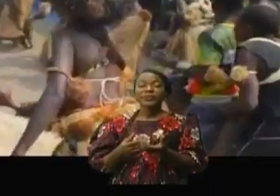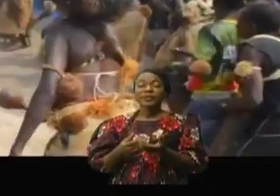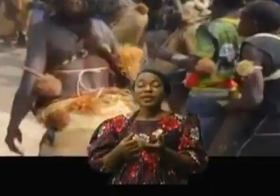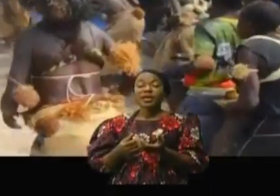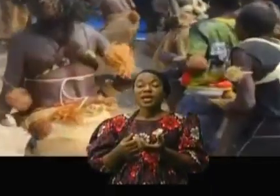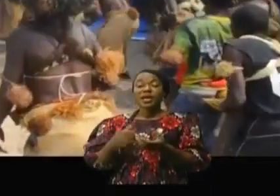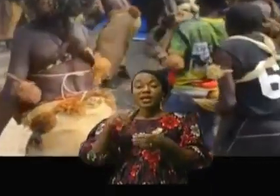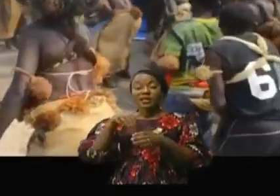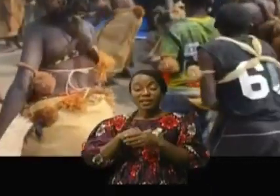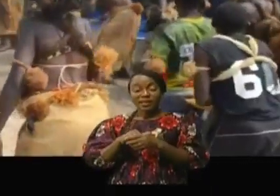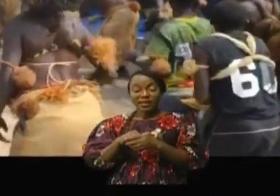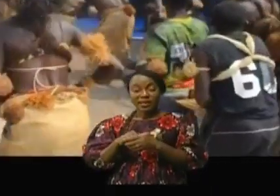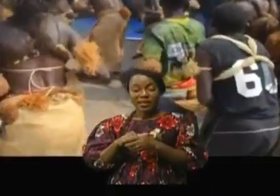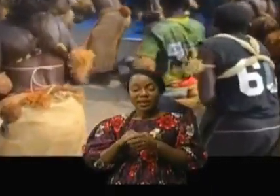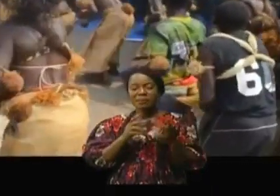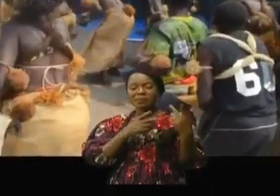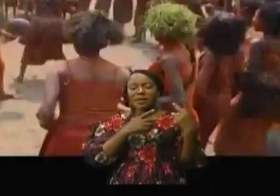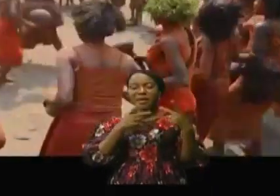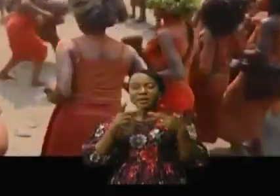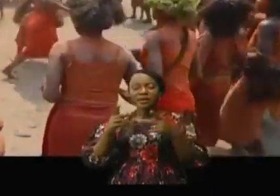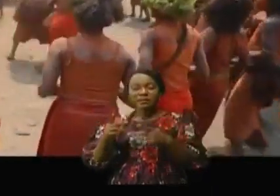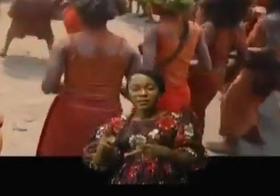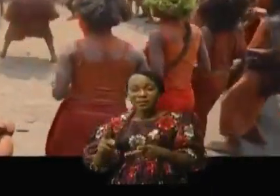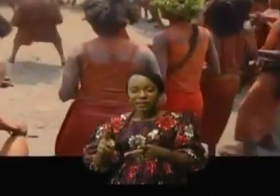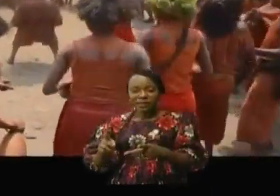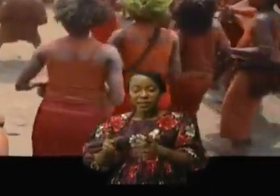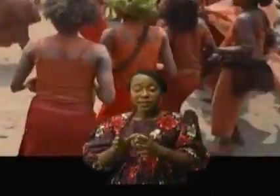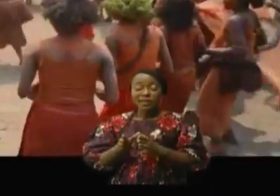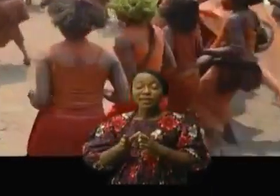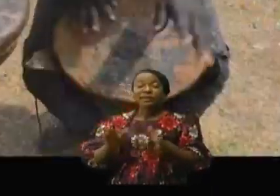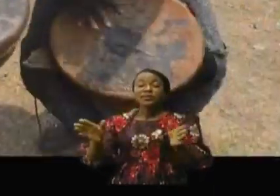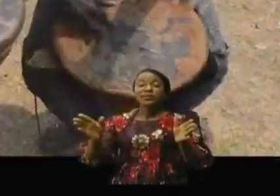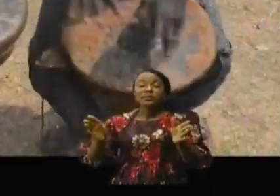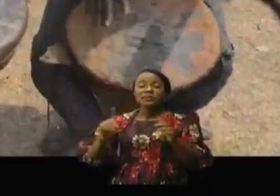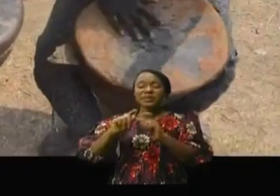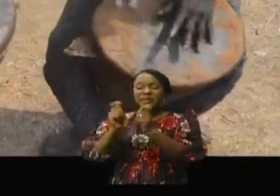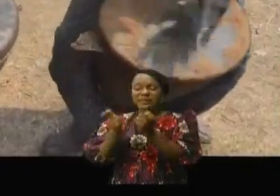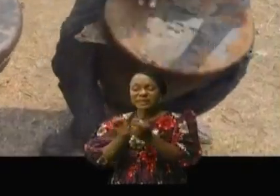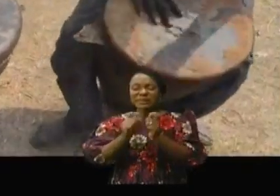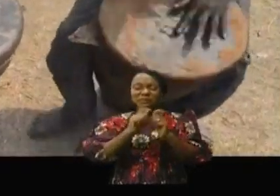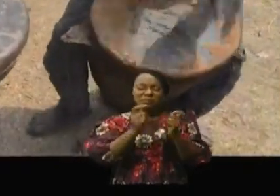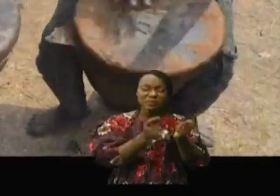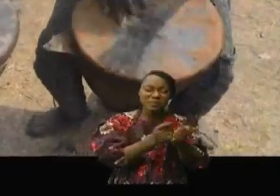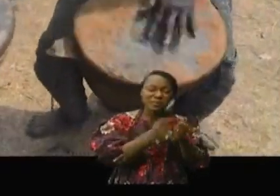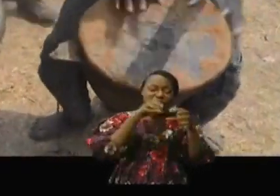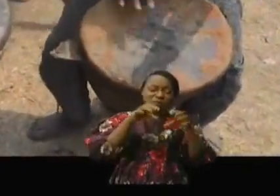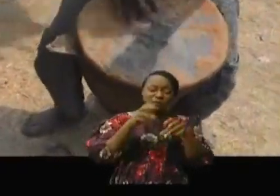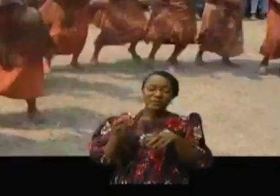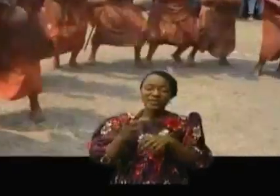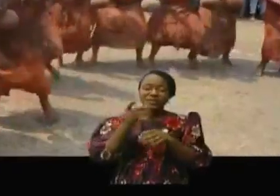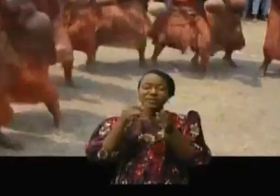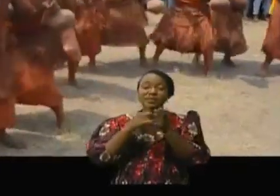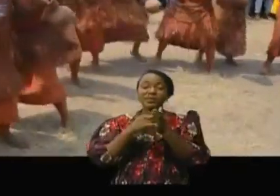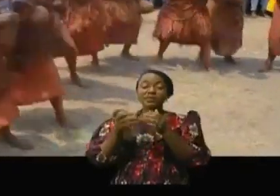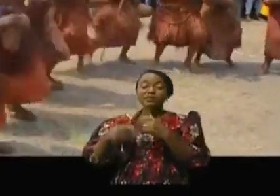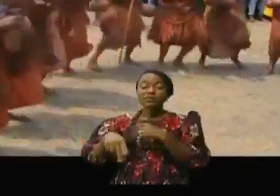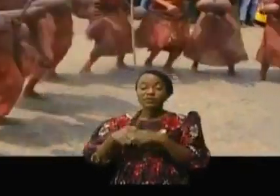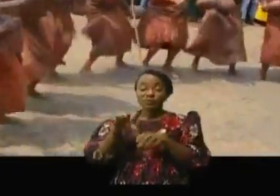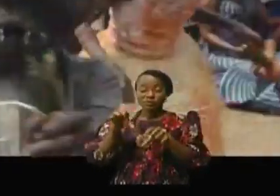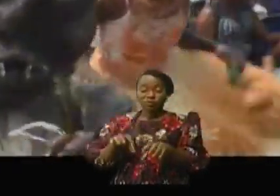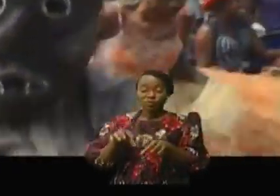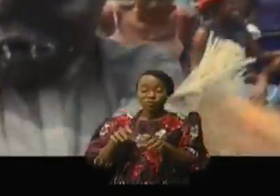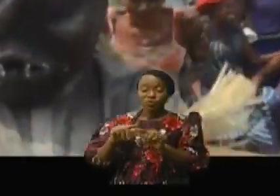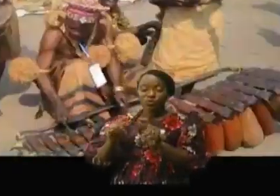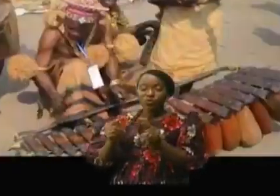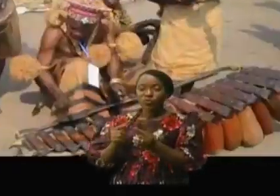augmenté la dose pendant les prestations de l'ensemble des différentes tribus des 26 provinces de la RDC. Plusieurs groupes